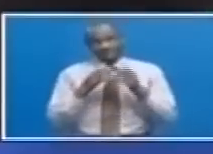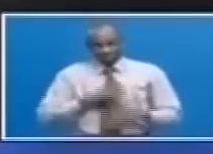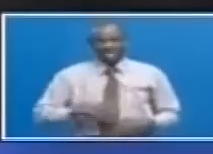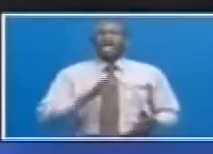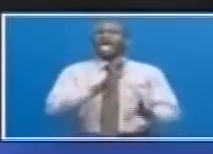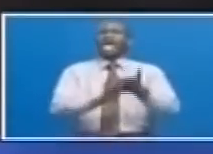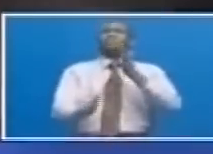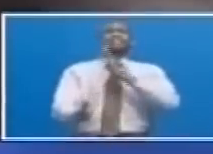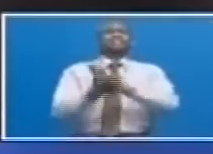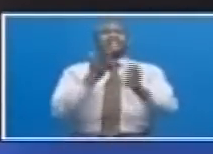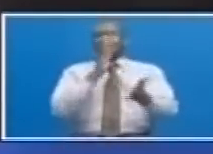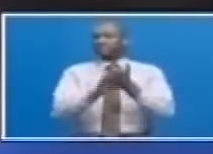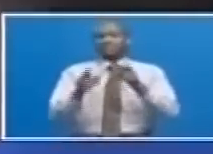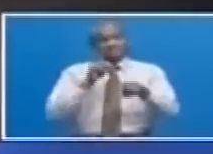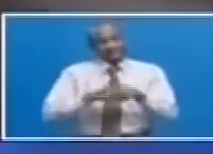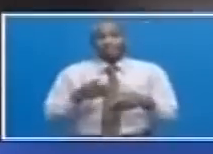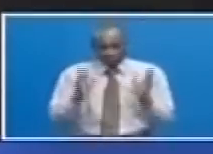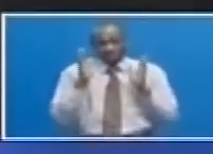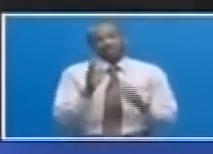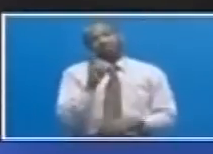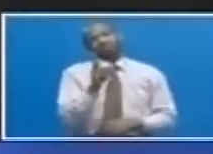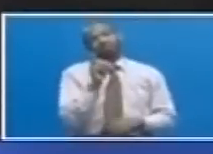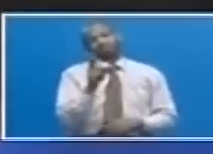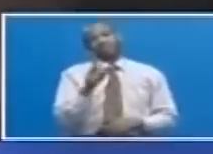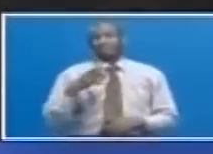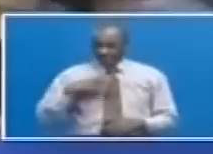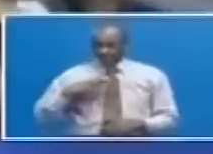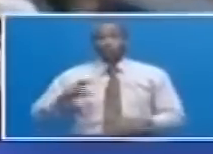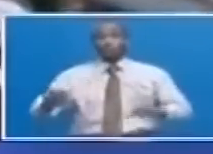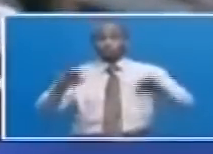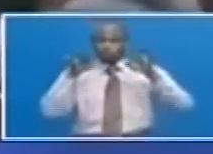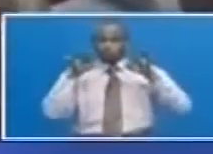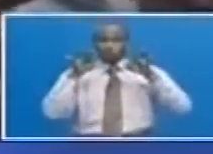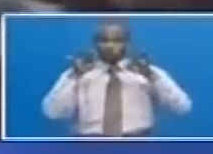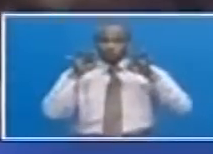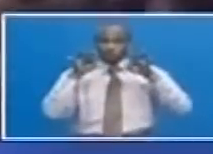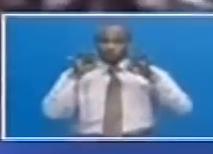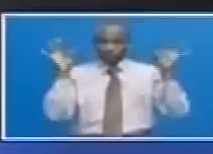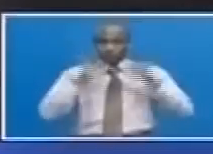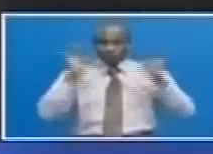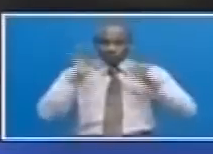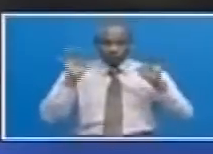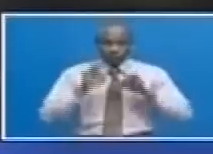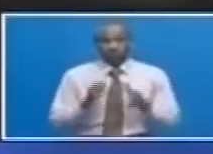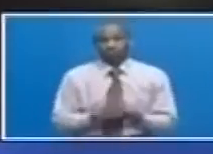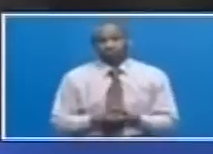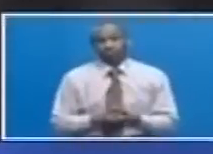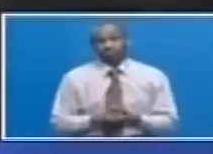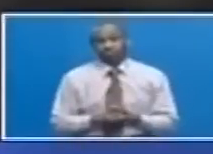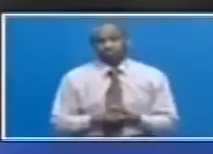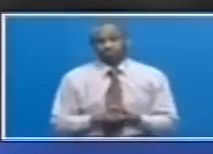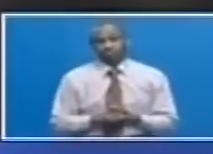Uchi kama walivyo watapitia tambiko hii, halaiki ya watu ikitazama kwa mshangao mkubwa.